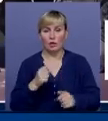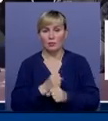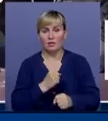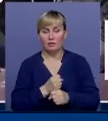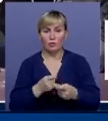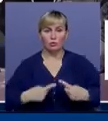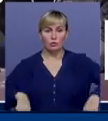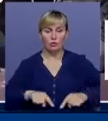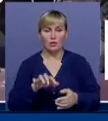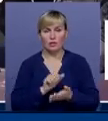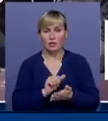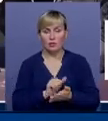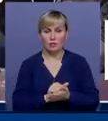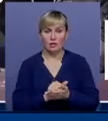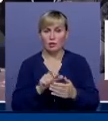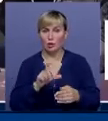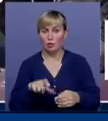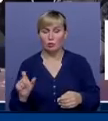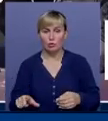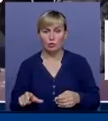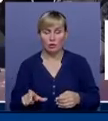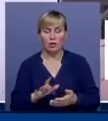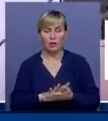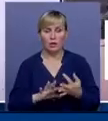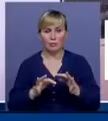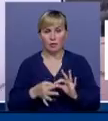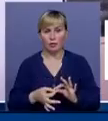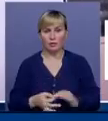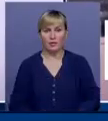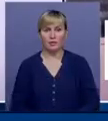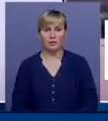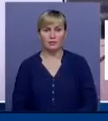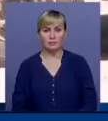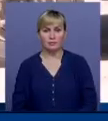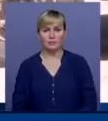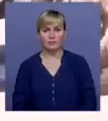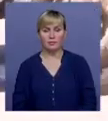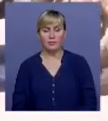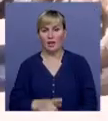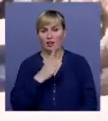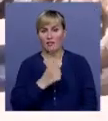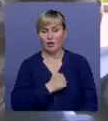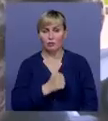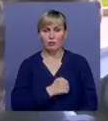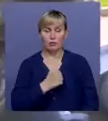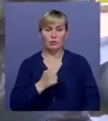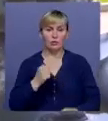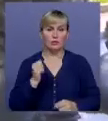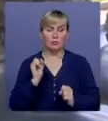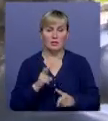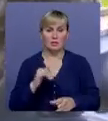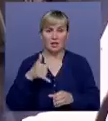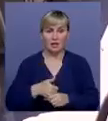образовательных учреждений занимаются санэпидемиологи. Айдана Нураш наблюдала за процессом. Военнослужащие заправляют